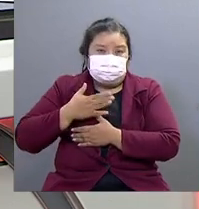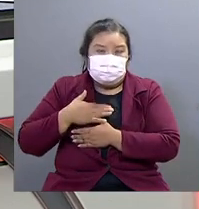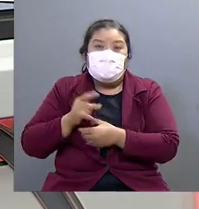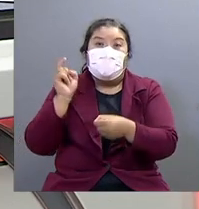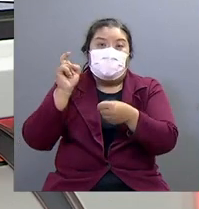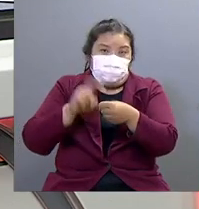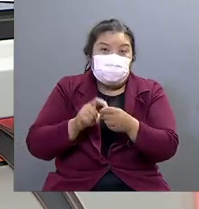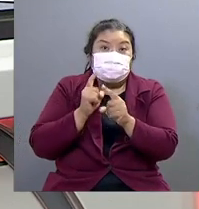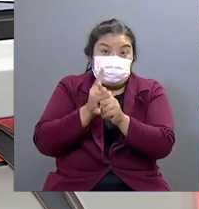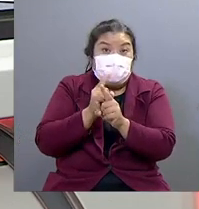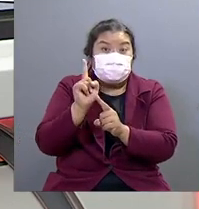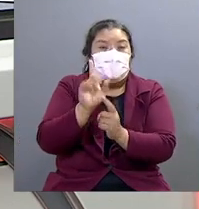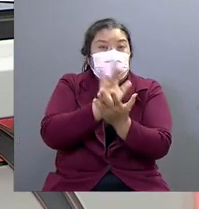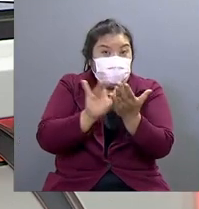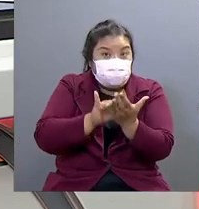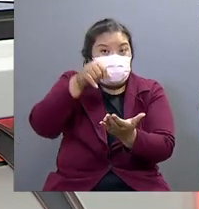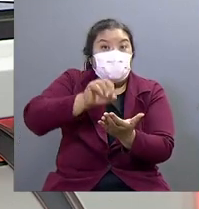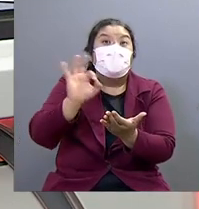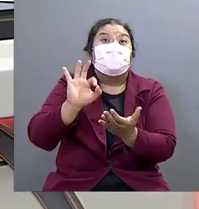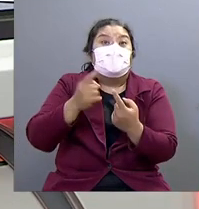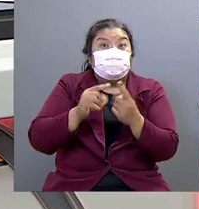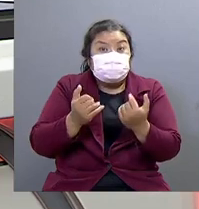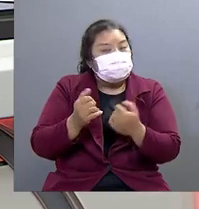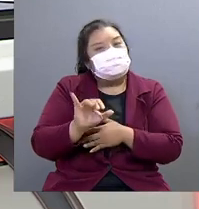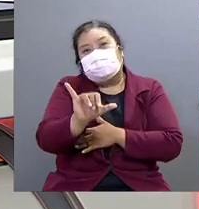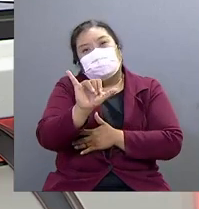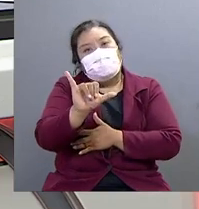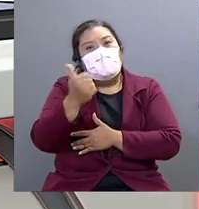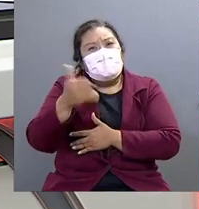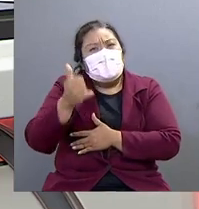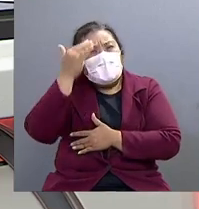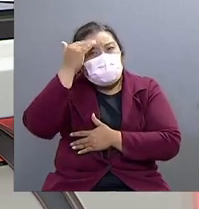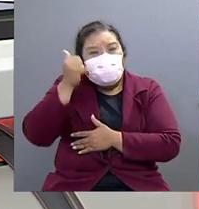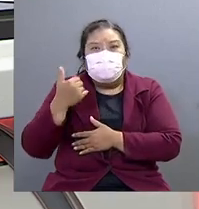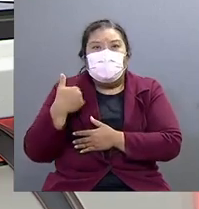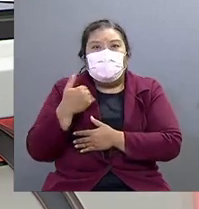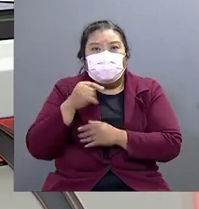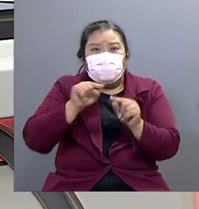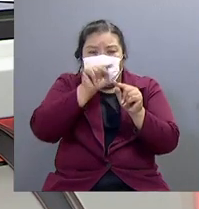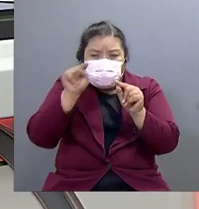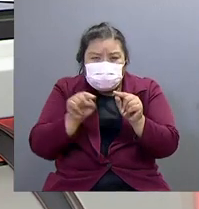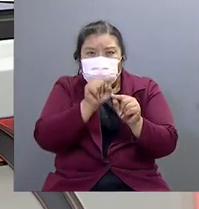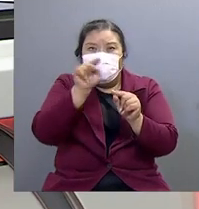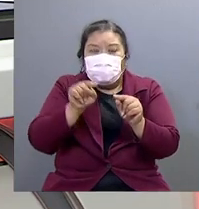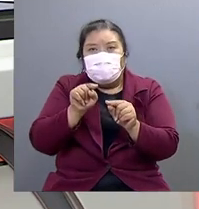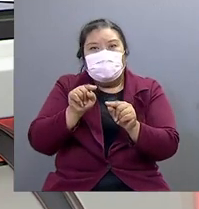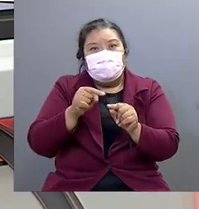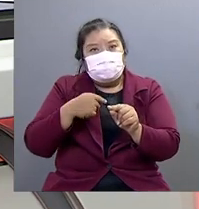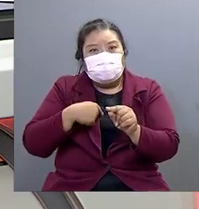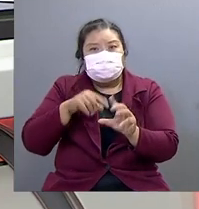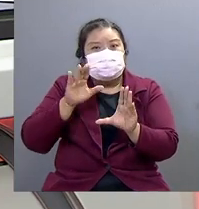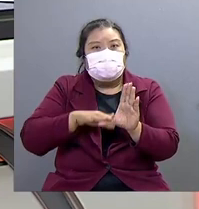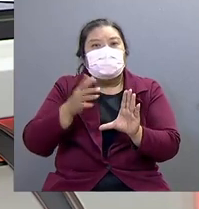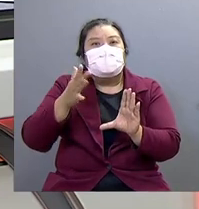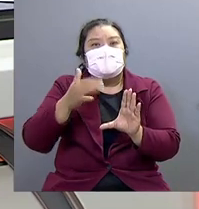ตังปรากฏว่าตั้งแต่เช้าเข้าไม่ได้ค่ะระบบล่มไม่สามารถเข้าไปยืนยันตัวตนสาเหตุก็เพราะว่ามีคนเข้า